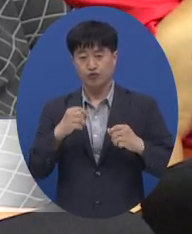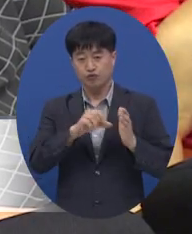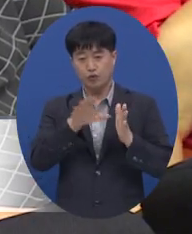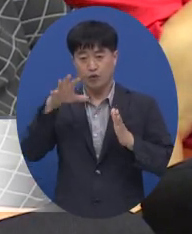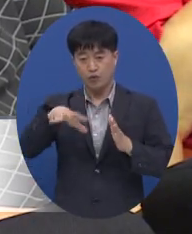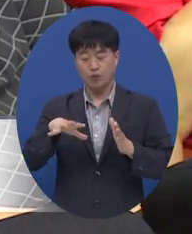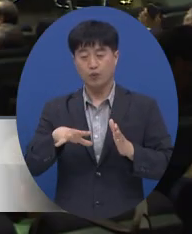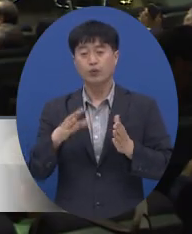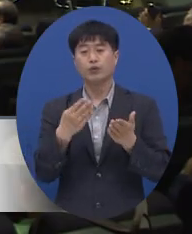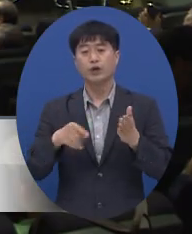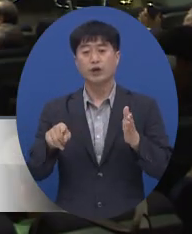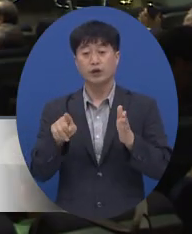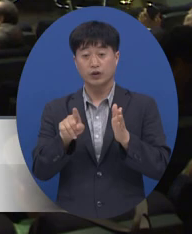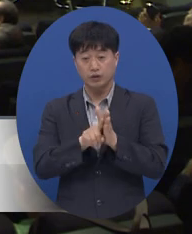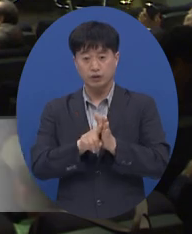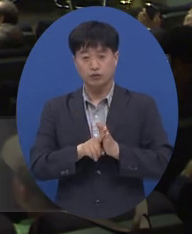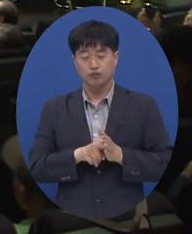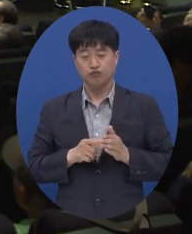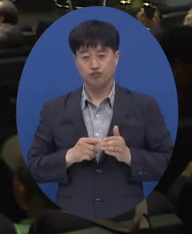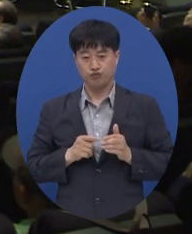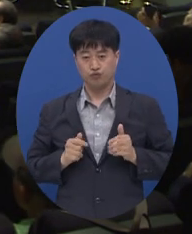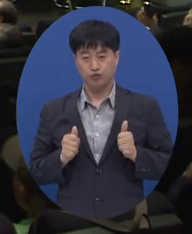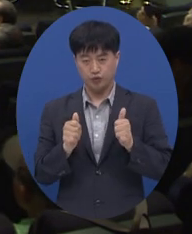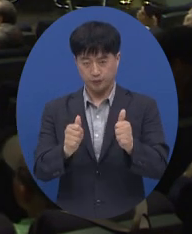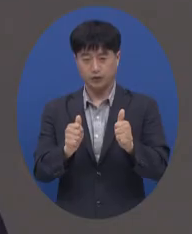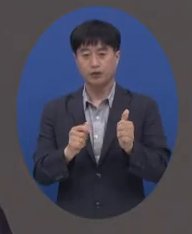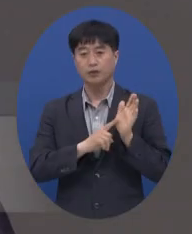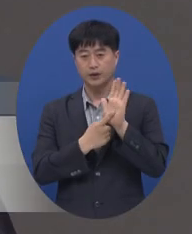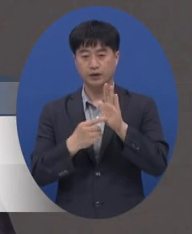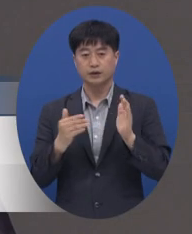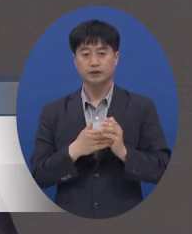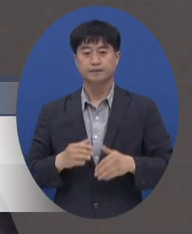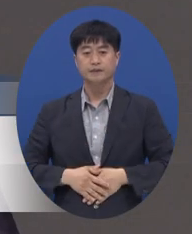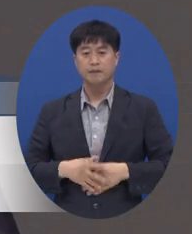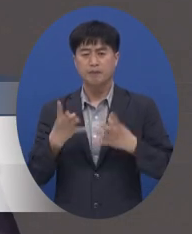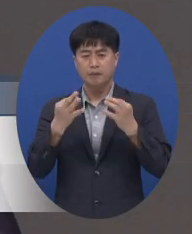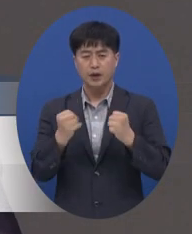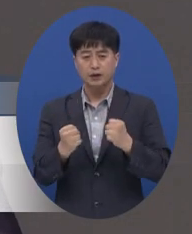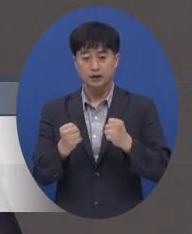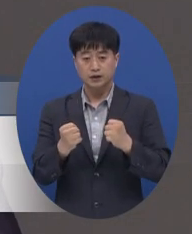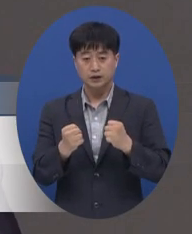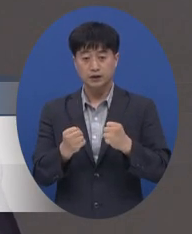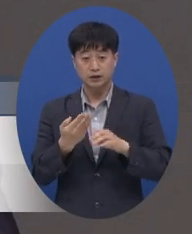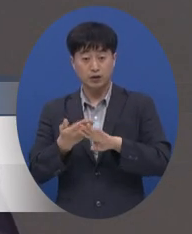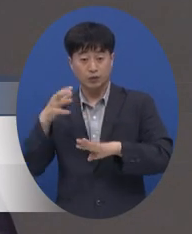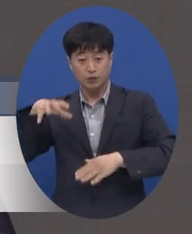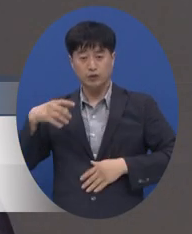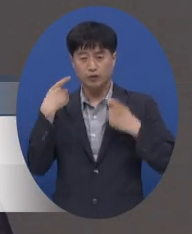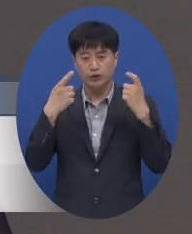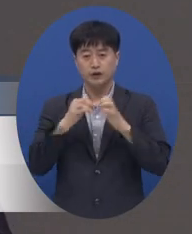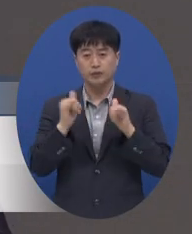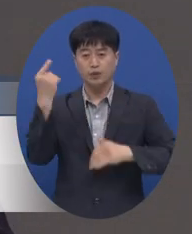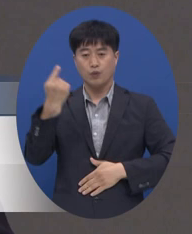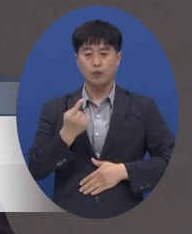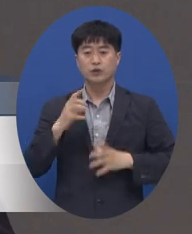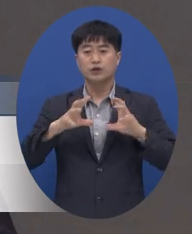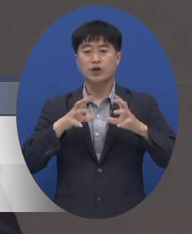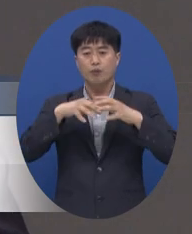있도록 지속적인 남북 교류를 추진하겠다고 밝혔습니다. 많은 외지에서 관광객들도 오고 세계 모든 일도